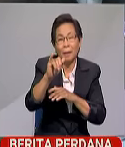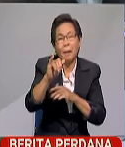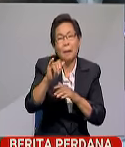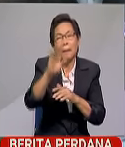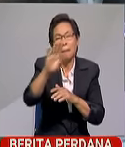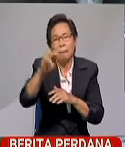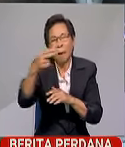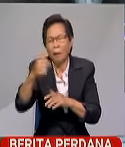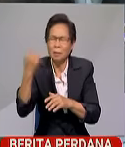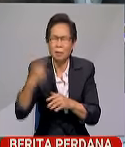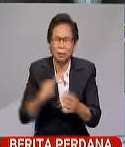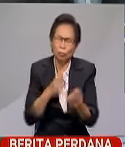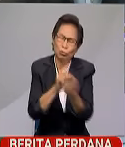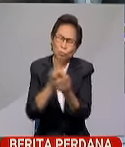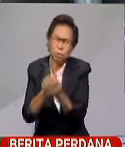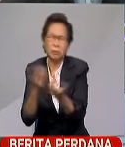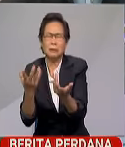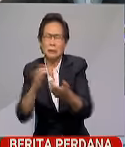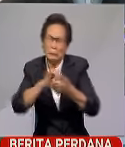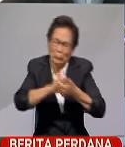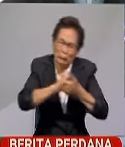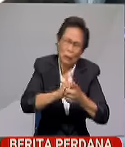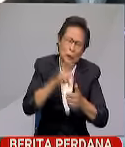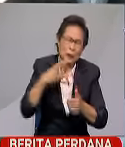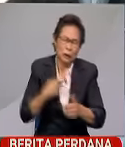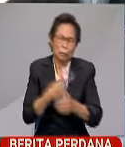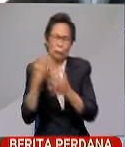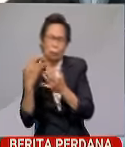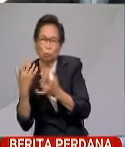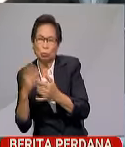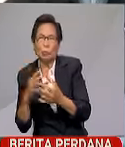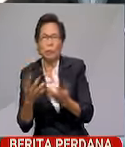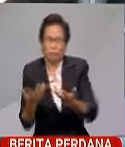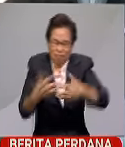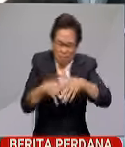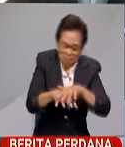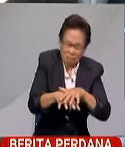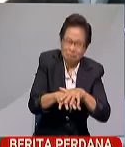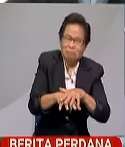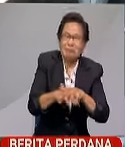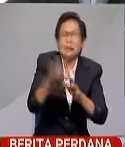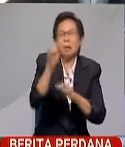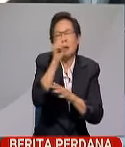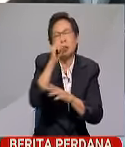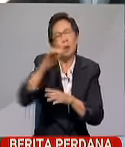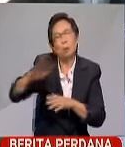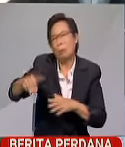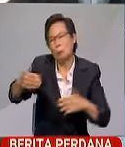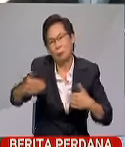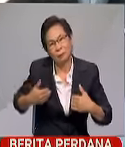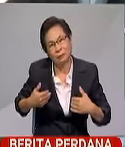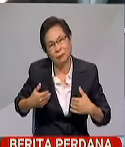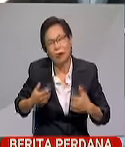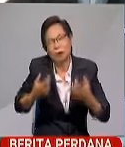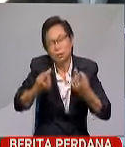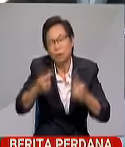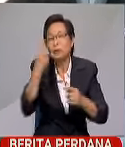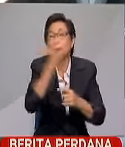dapat chemistry, kita rapat dengan dia orang, tumbuk-tumbuk aja kan. Tapi chemistry untuk gabungan lagu tu belum lagi lah kan. Jadi